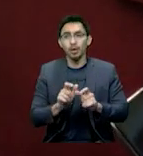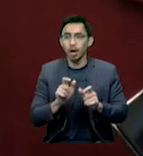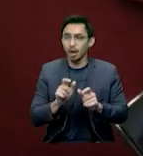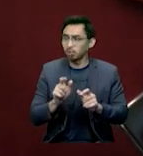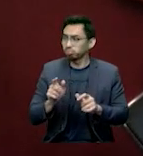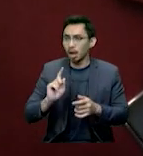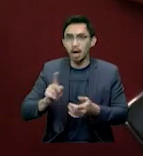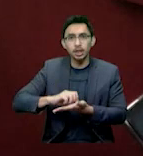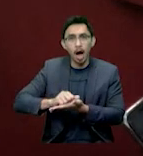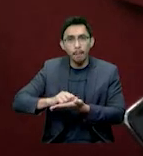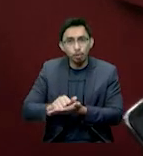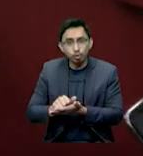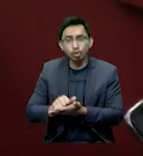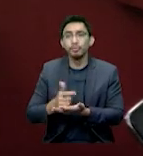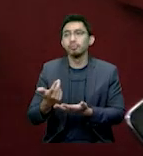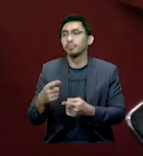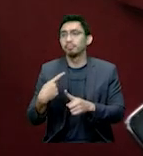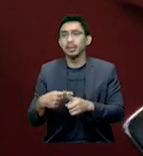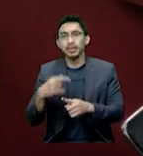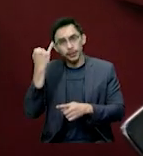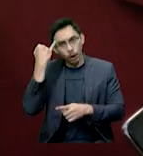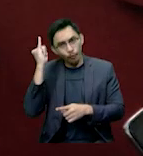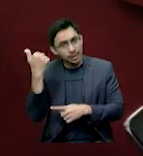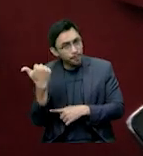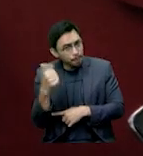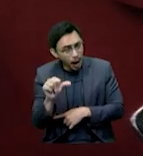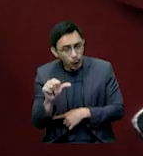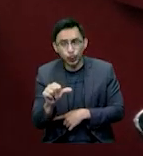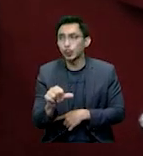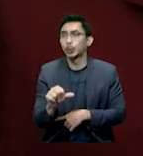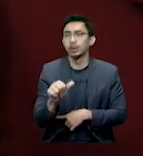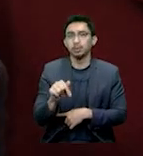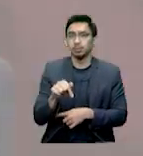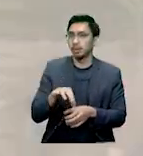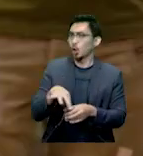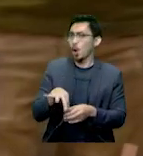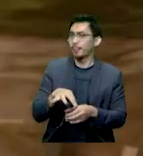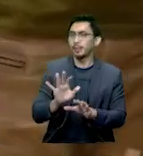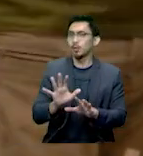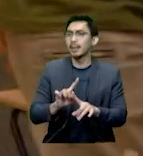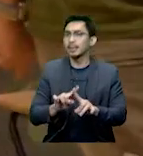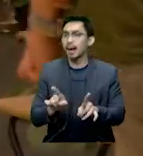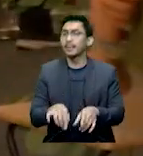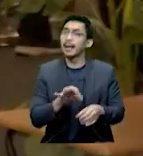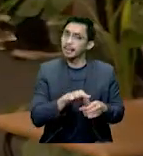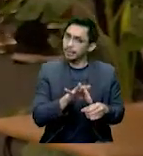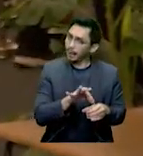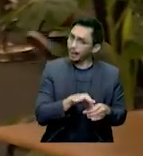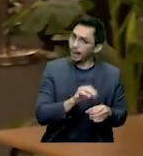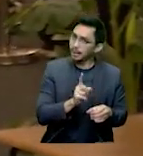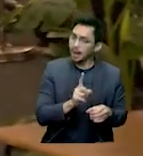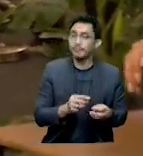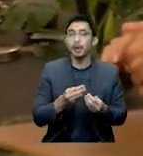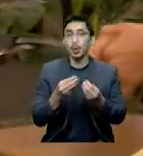ada jamu, ada juga inovasi baru, jadi ini bukan kopi ya, tapi lebih ke teh ya. Wakil Ketua Umum DPP